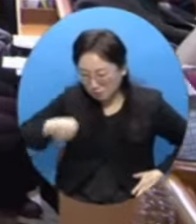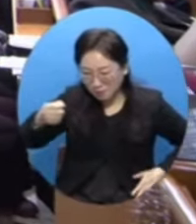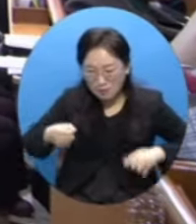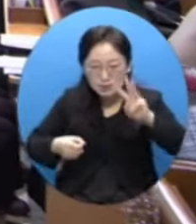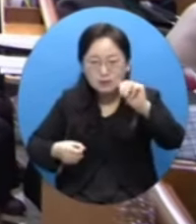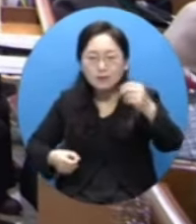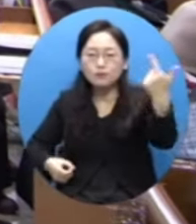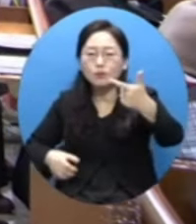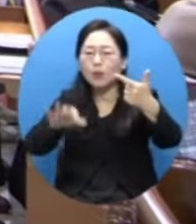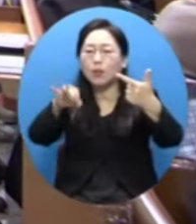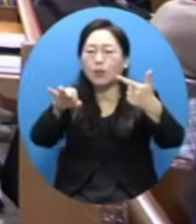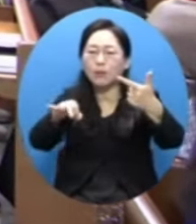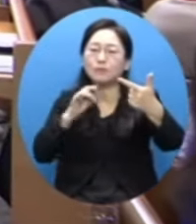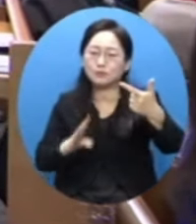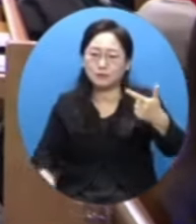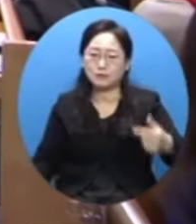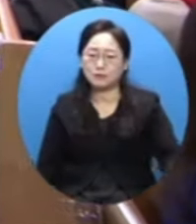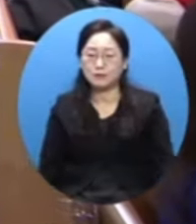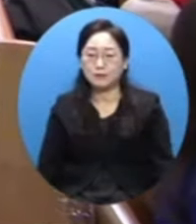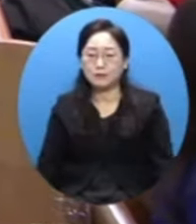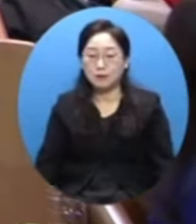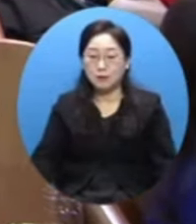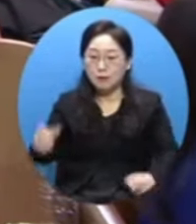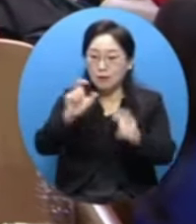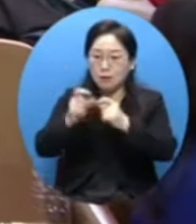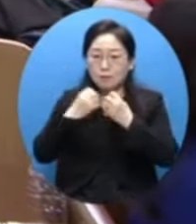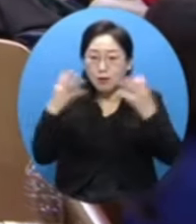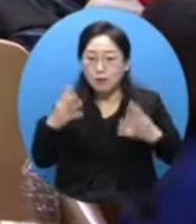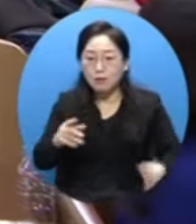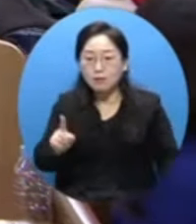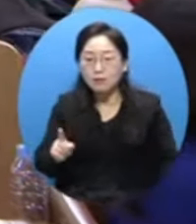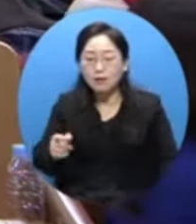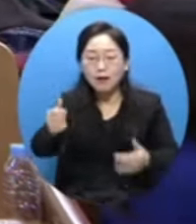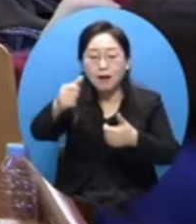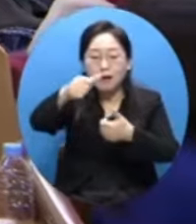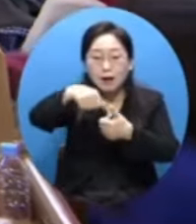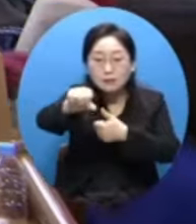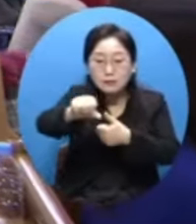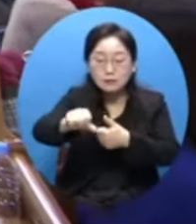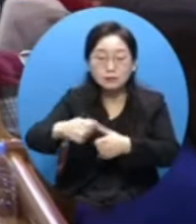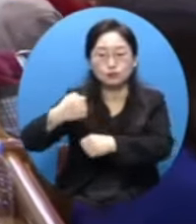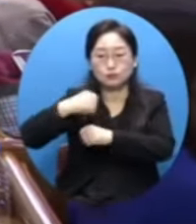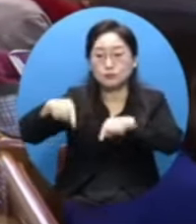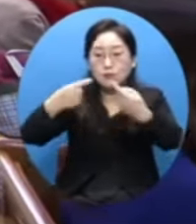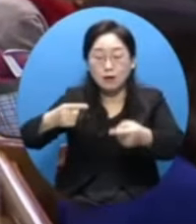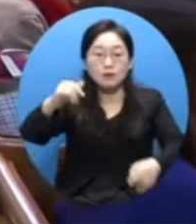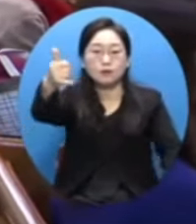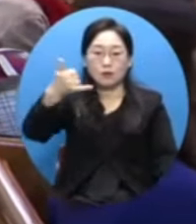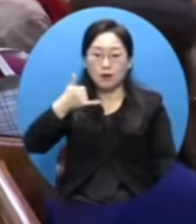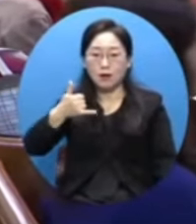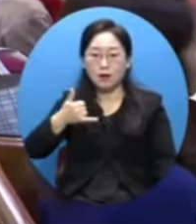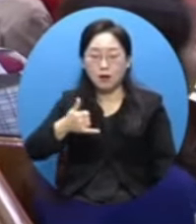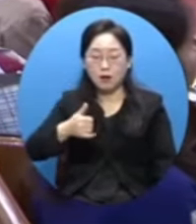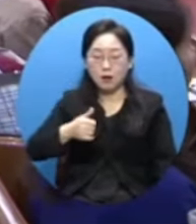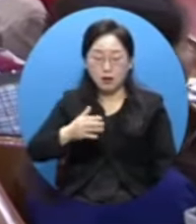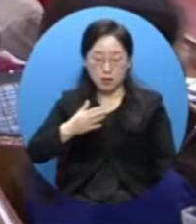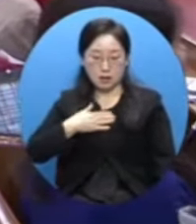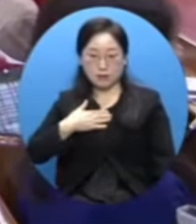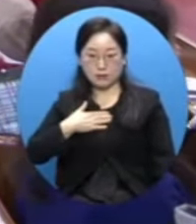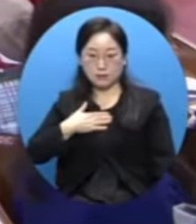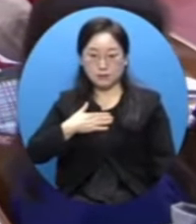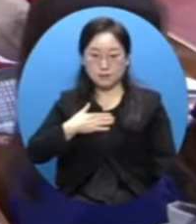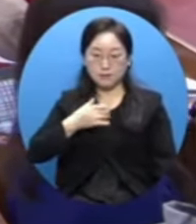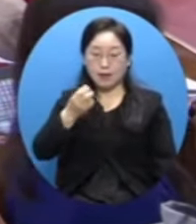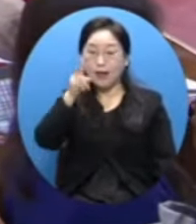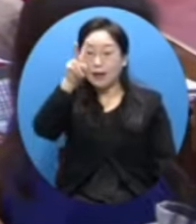원밖에 없었습니다. 그런데 엎친 데 덮친 격으로 아들은 군대에 가서 연락이 왔는데 흉선암 가슴부에 생겨난